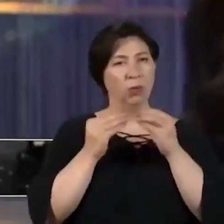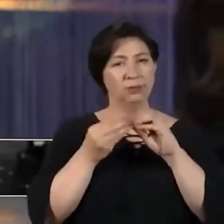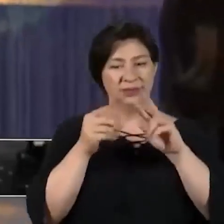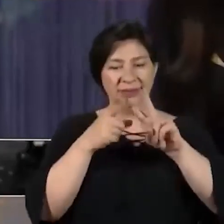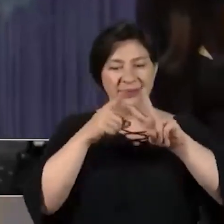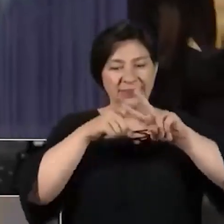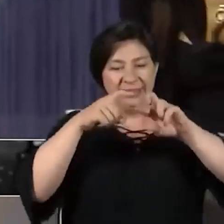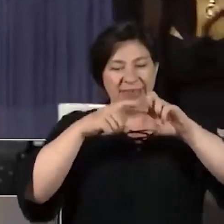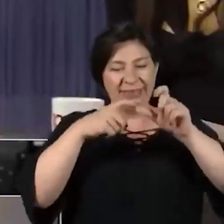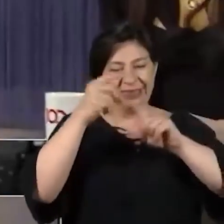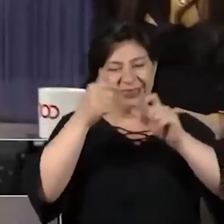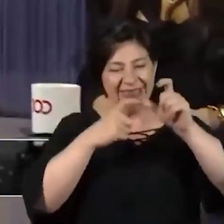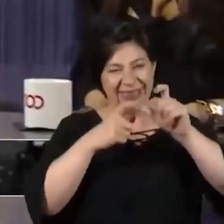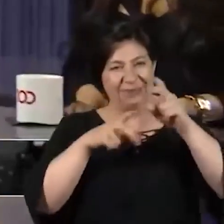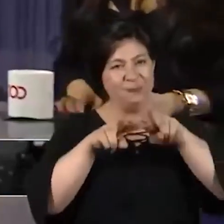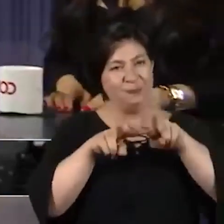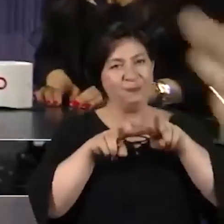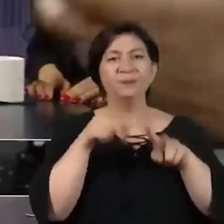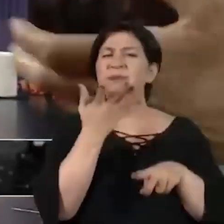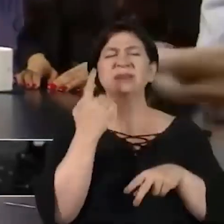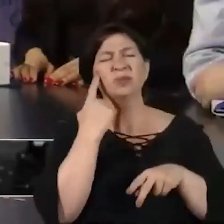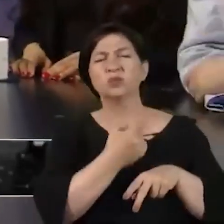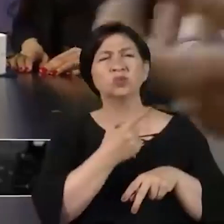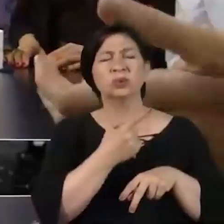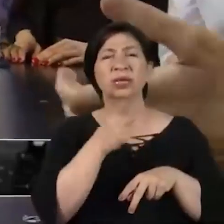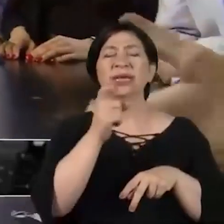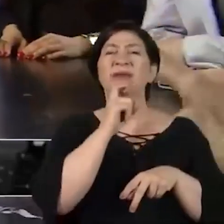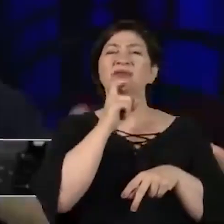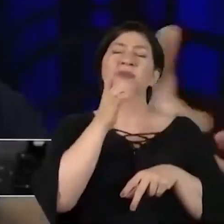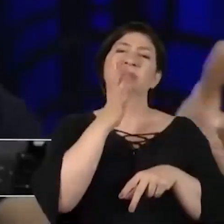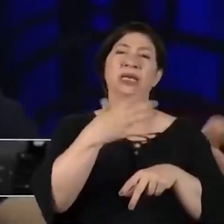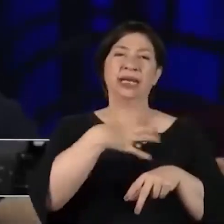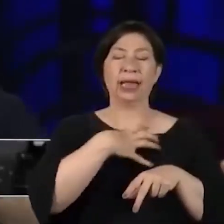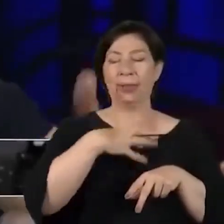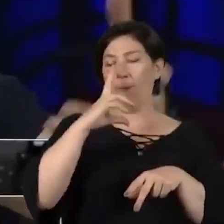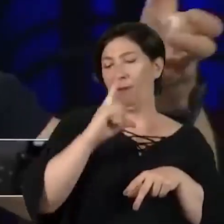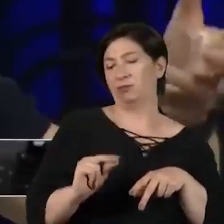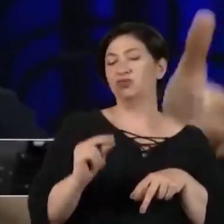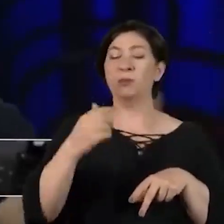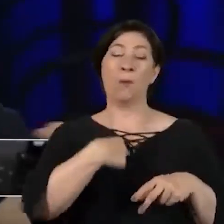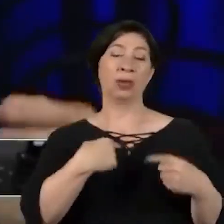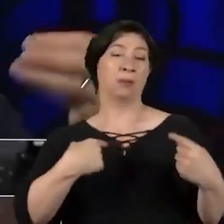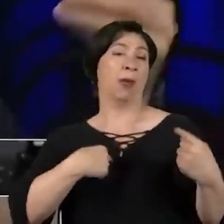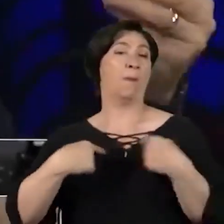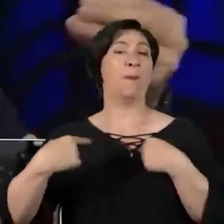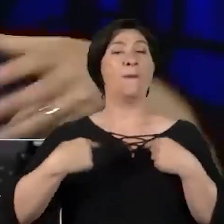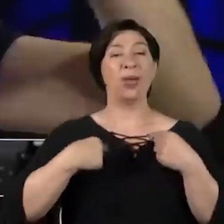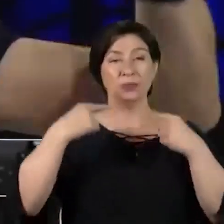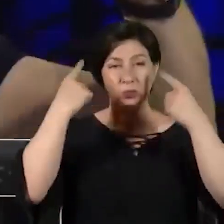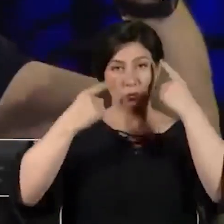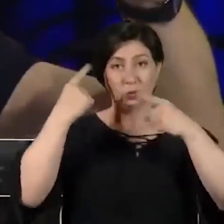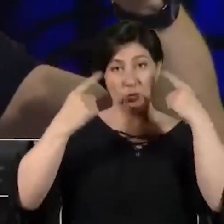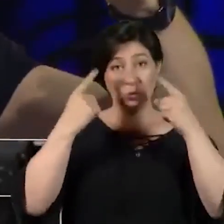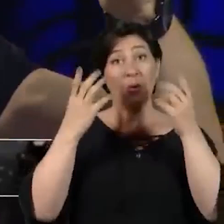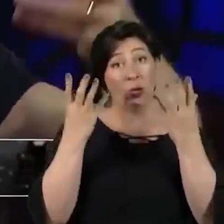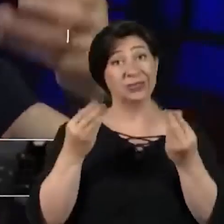narsizme nasıl bakıyorsunuz? Narsizm mesela çoğu zaman yanlış bilinir. Hani kendini beğenmişlik işte gibi algılansa,